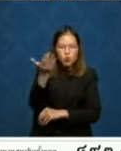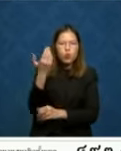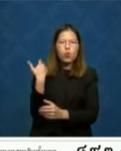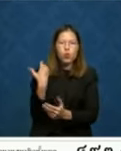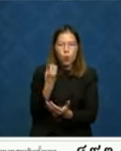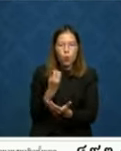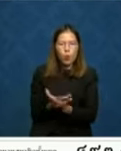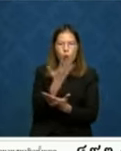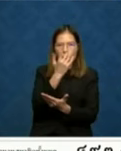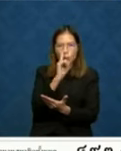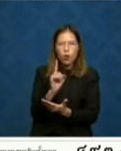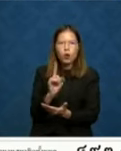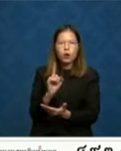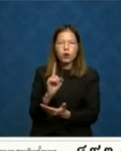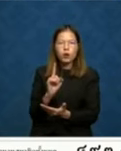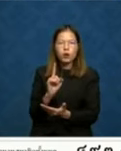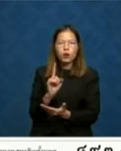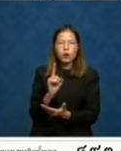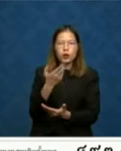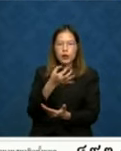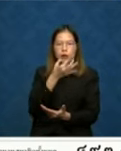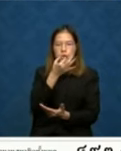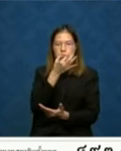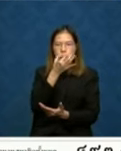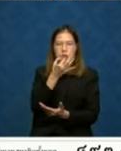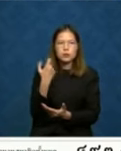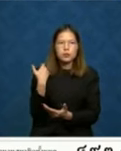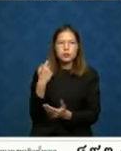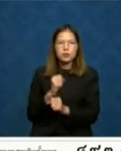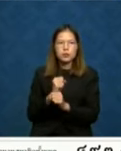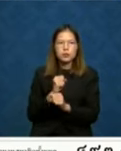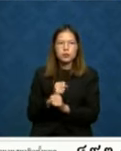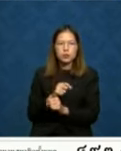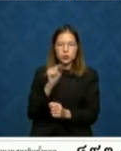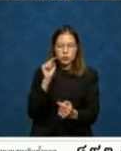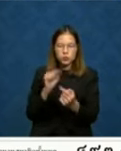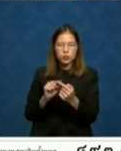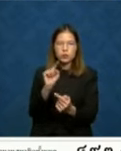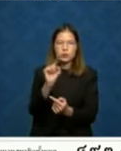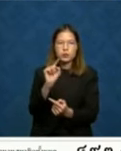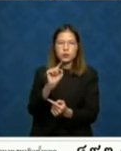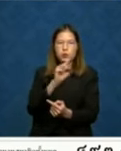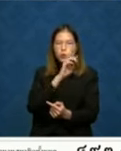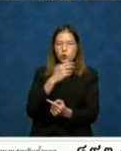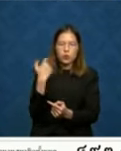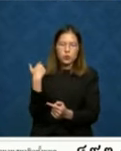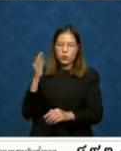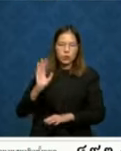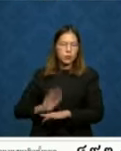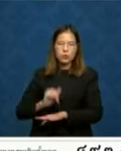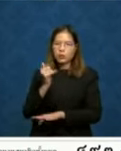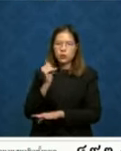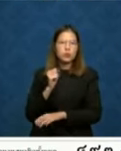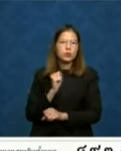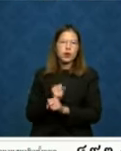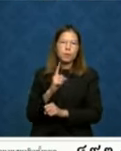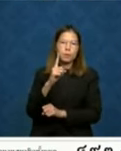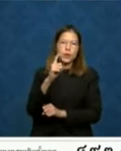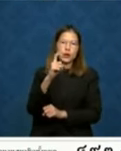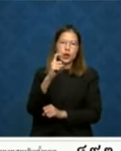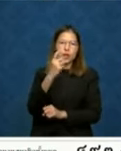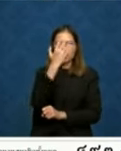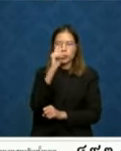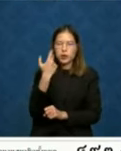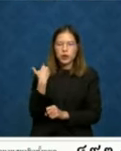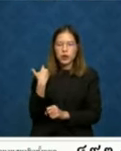นนะครับอาชีพนี้เป็นอาชีพที่เฉพาะนะครับถ้าไม่เชี่ยวชาญแล้วทำไม่ได้ครับไม่ได้เหมือน